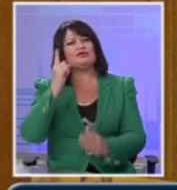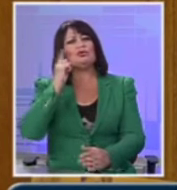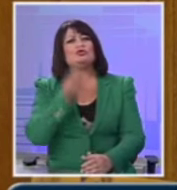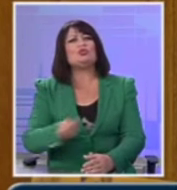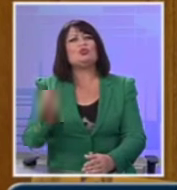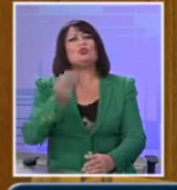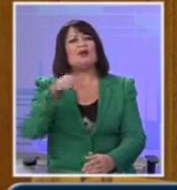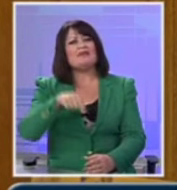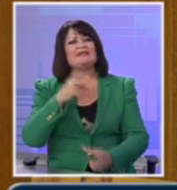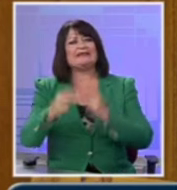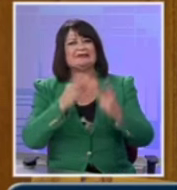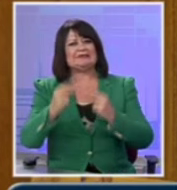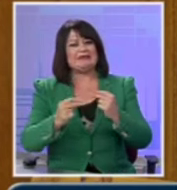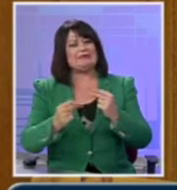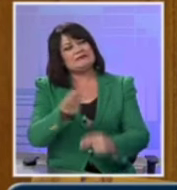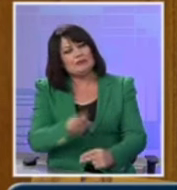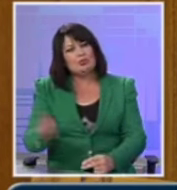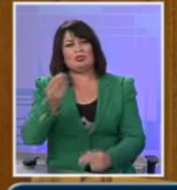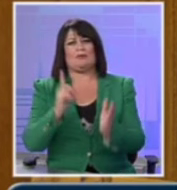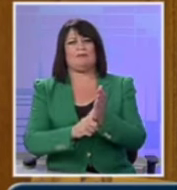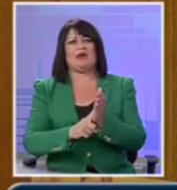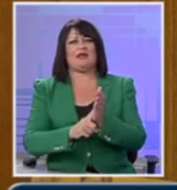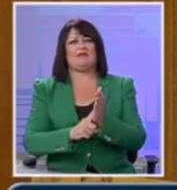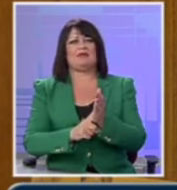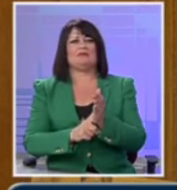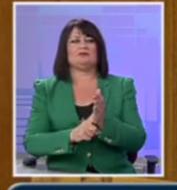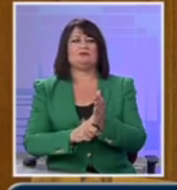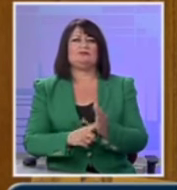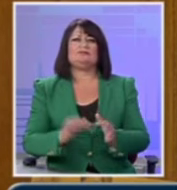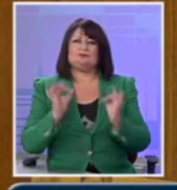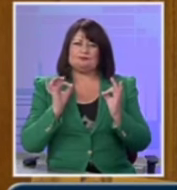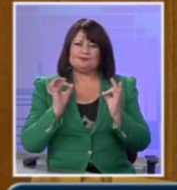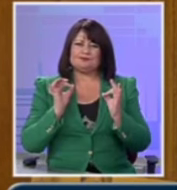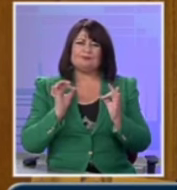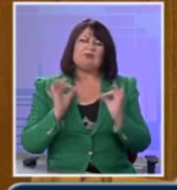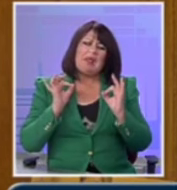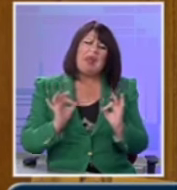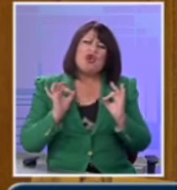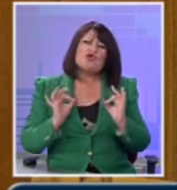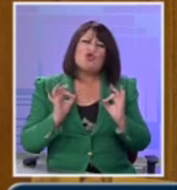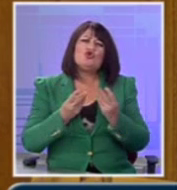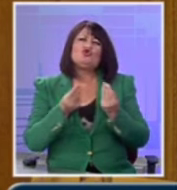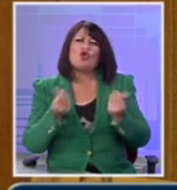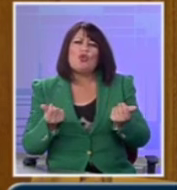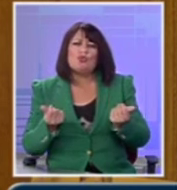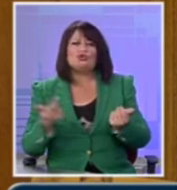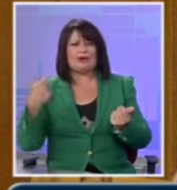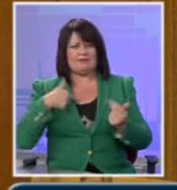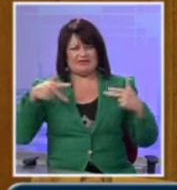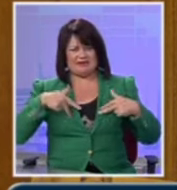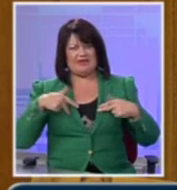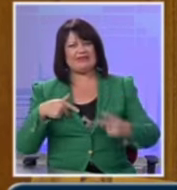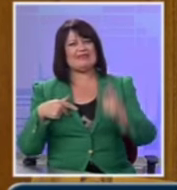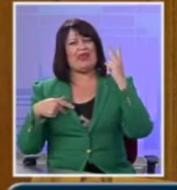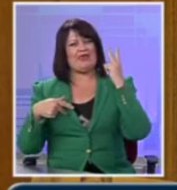την τρέχουσα συζήτηση που γίνεται και περιορίζεται μέσα από συμβατικά μέσα. Η κυβέρνησή μας σχεδιάζει δύο